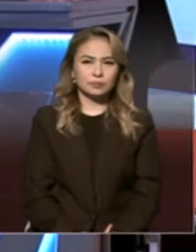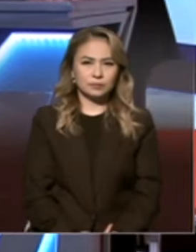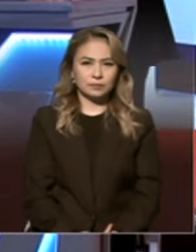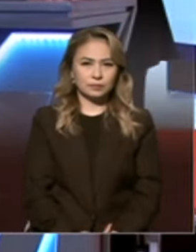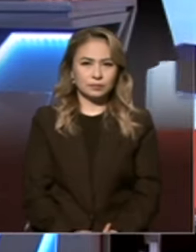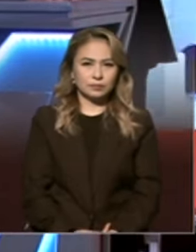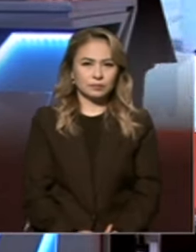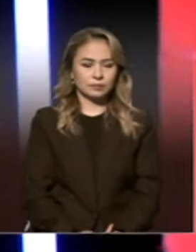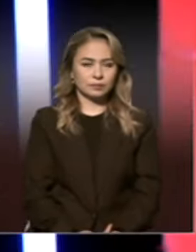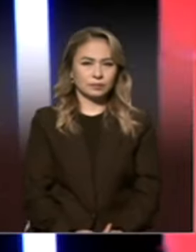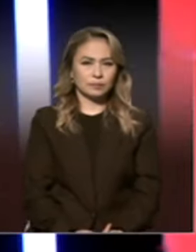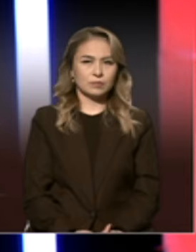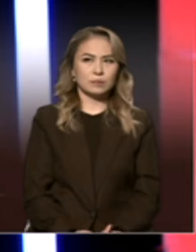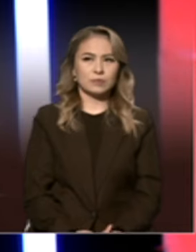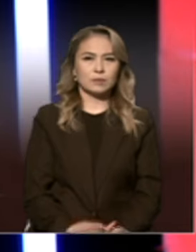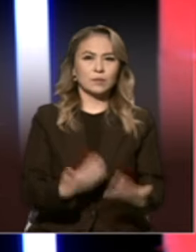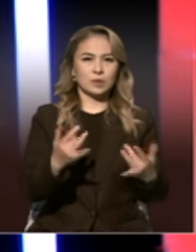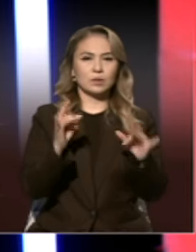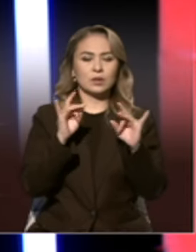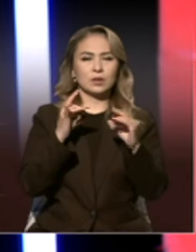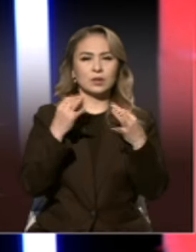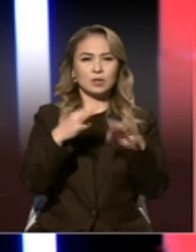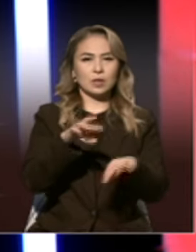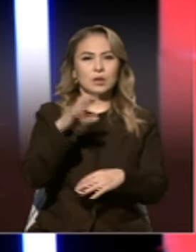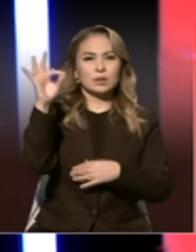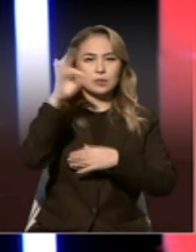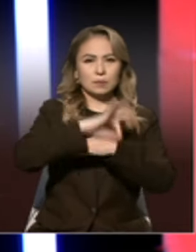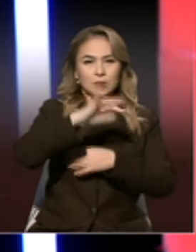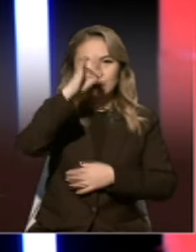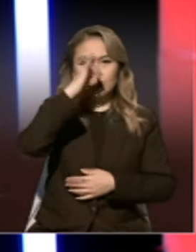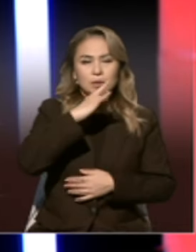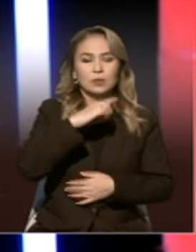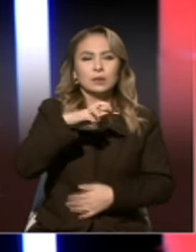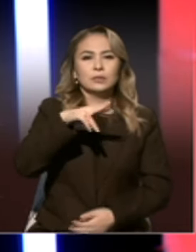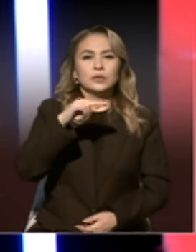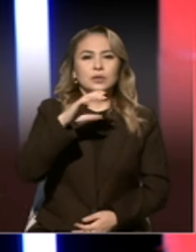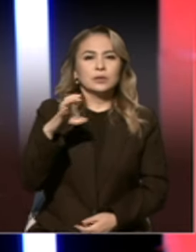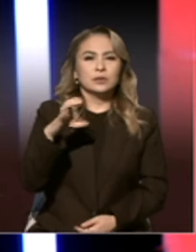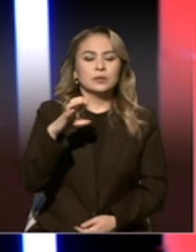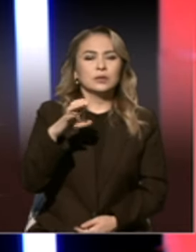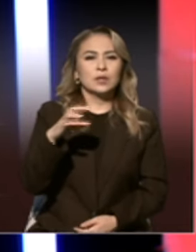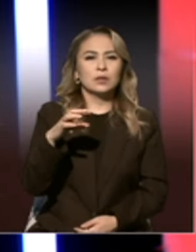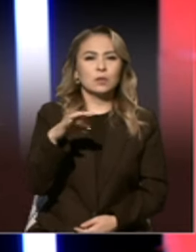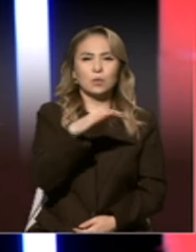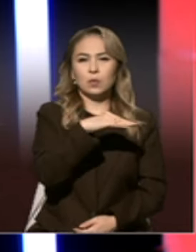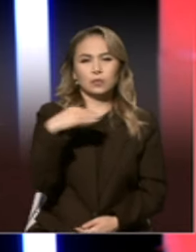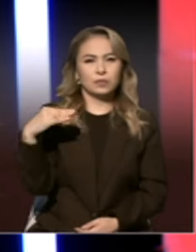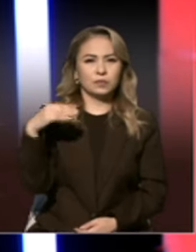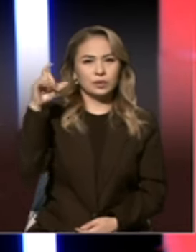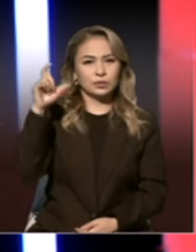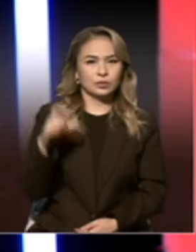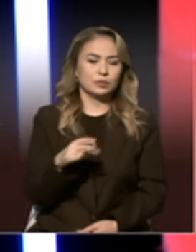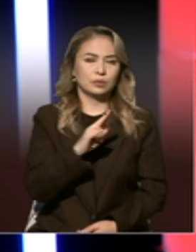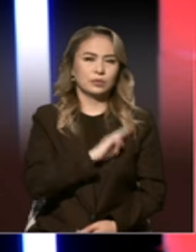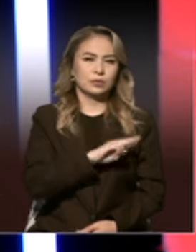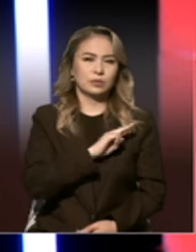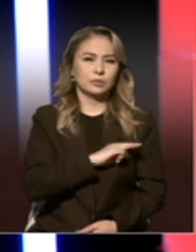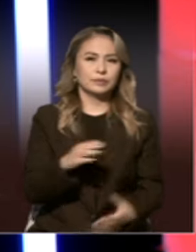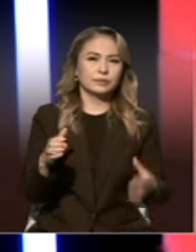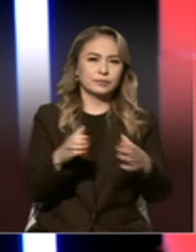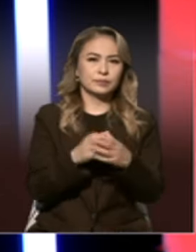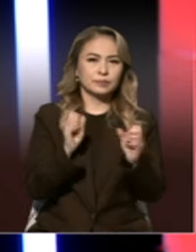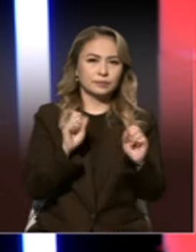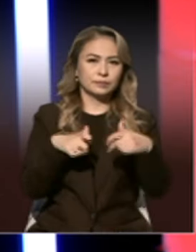мәселе. Иә, иә. Біз қазір рұқсат етсеңіздер, Батыс Қазақстан облысы төтенше жағдайлар департаментінің ресми өкілі Нұржан